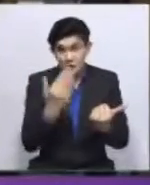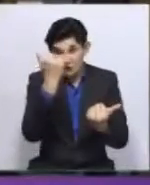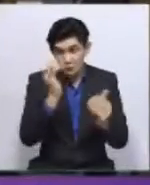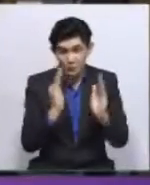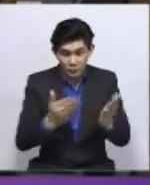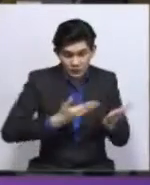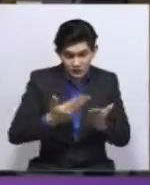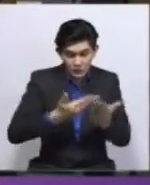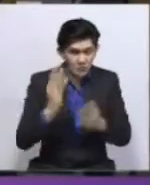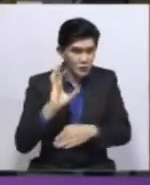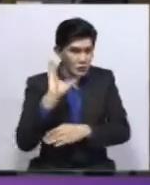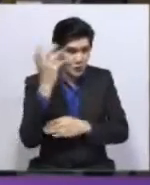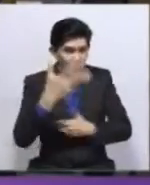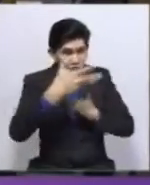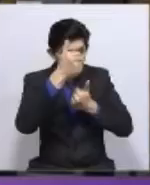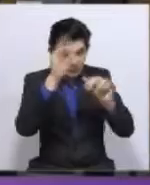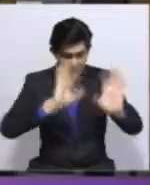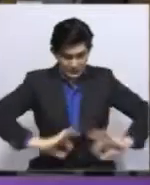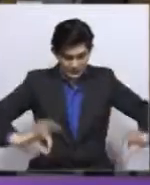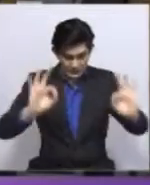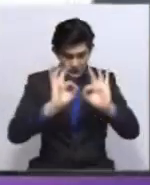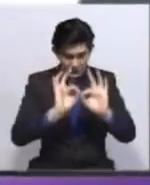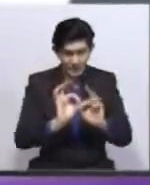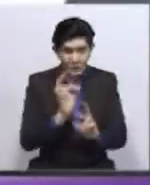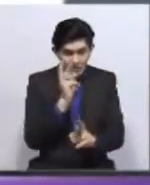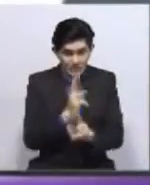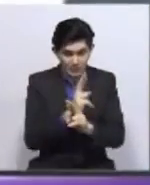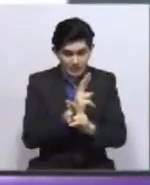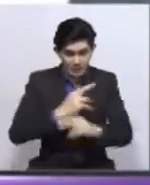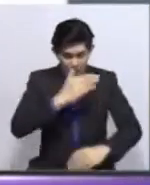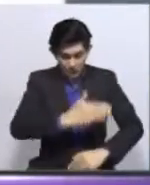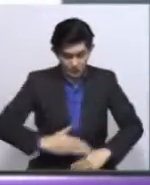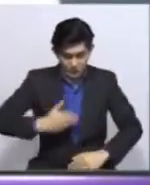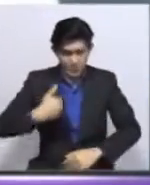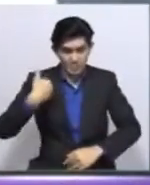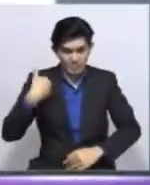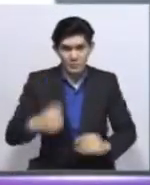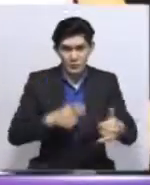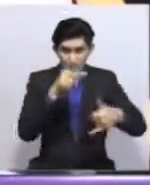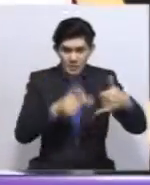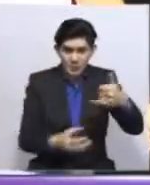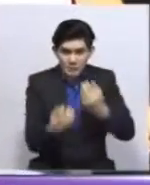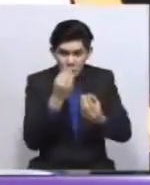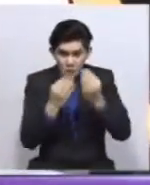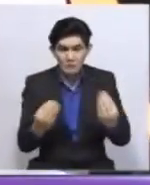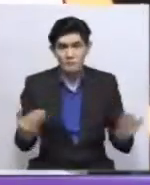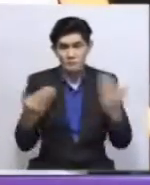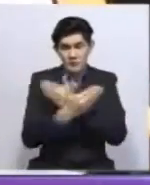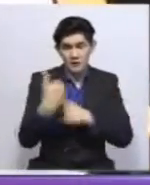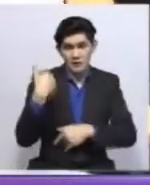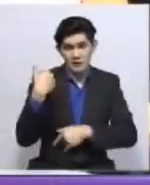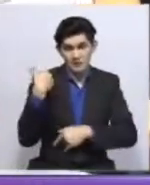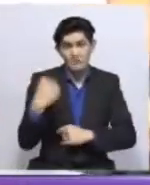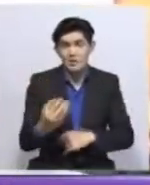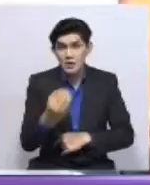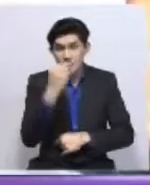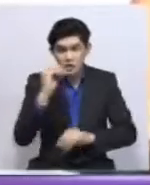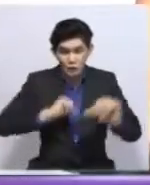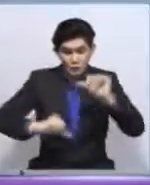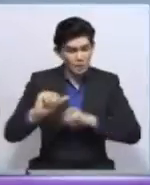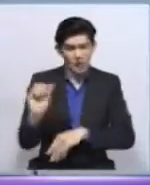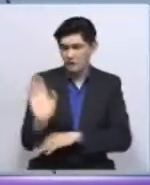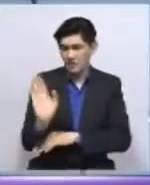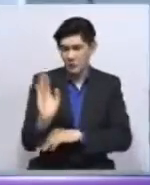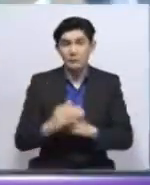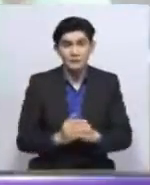ากผู้บริโภคทั่วโลกหันมาให้ความสำคัญกับการรักษาสุขภาพปรับเปลี่ยนพฤติกรรมการกินหันมาบริโภคอาหารที่ปลอดสารเคมีหรือส